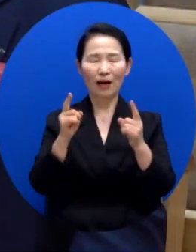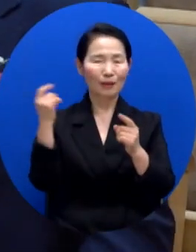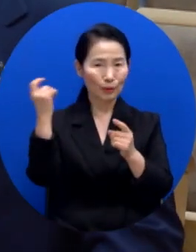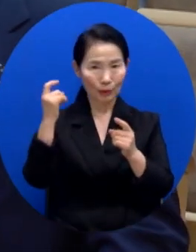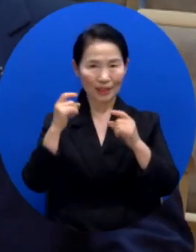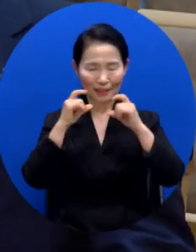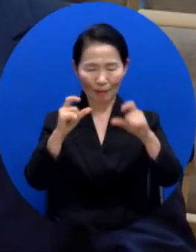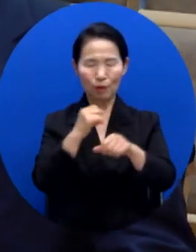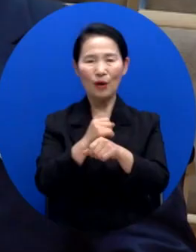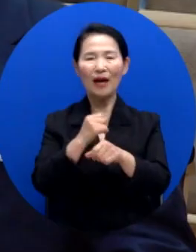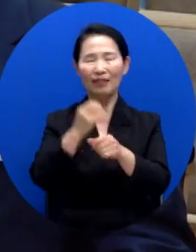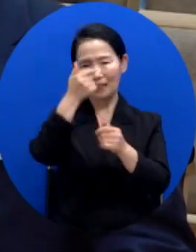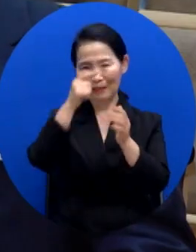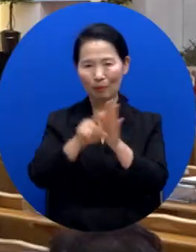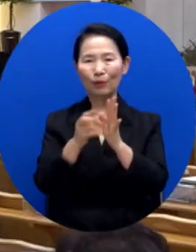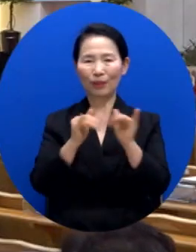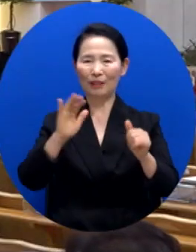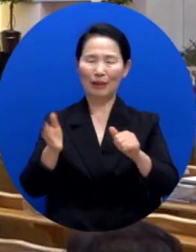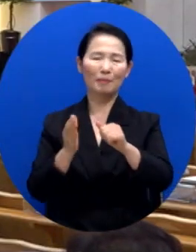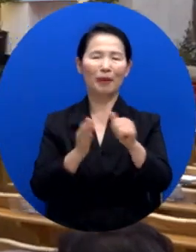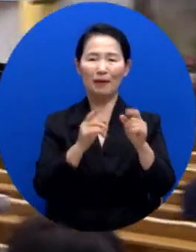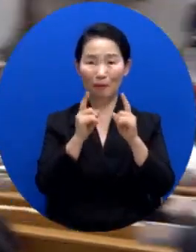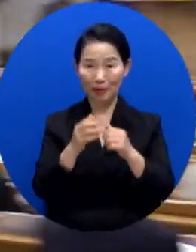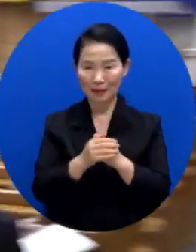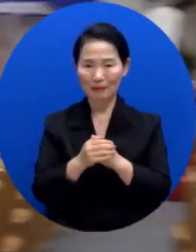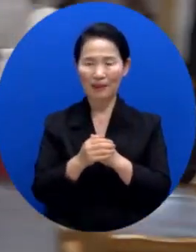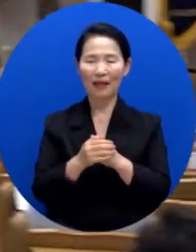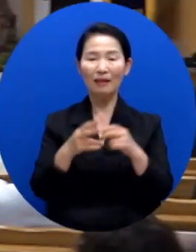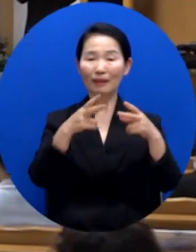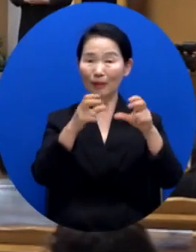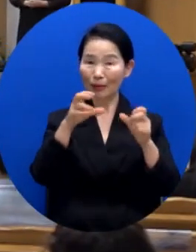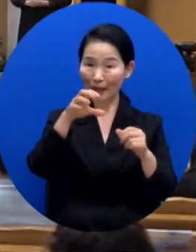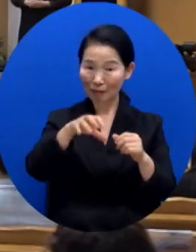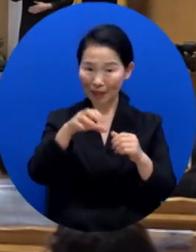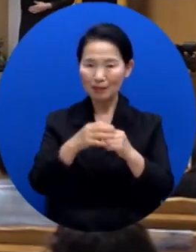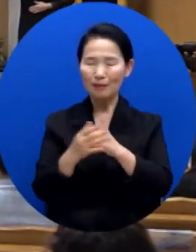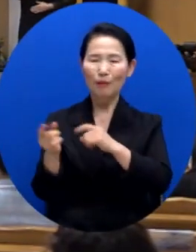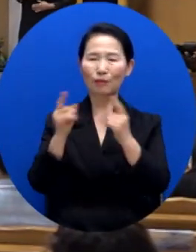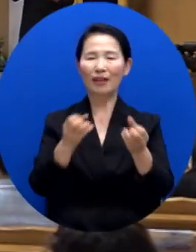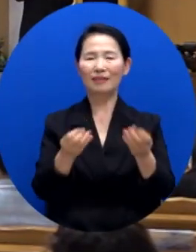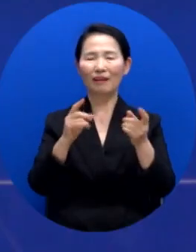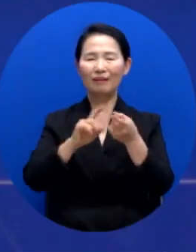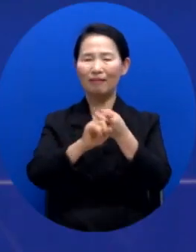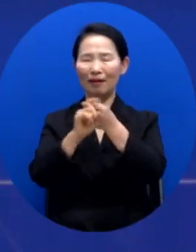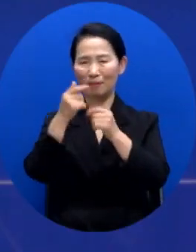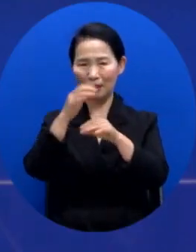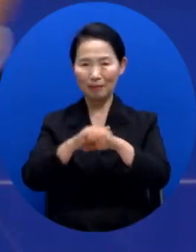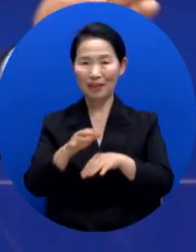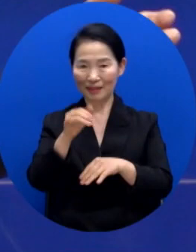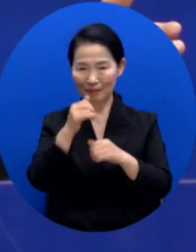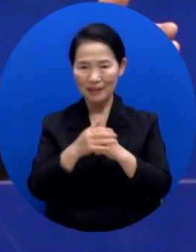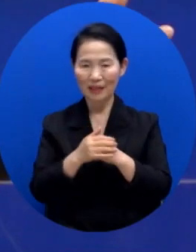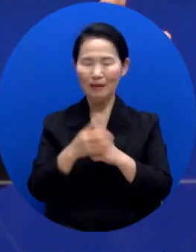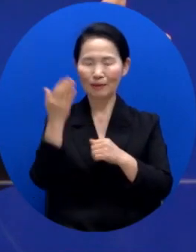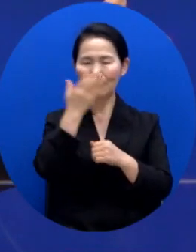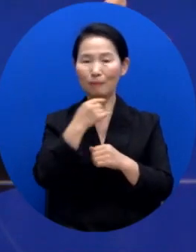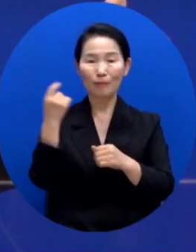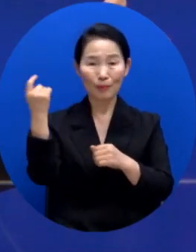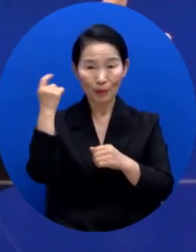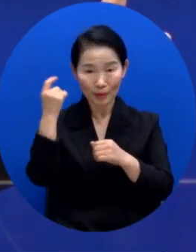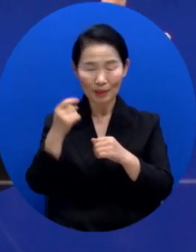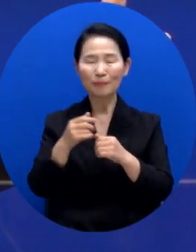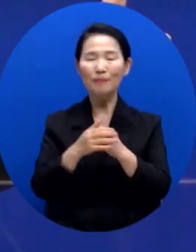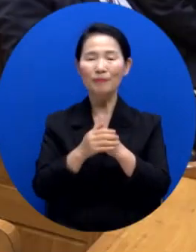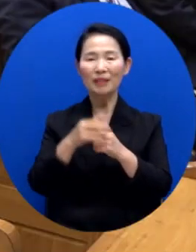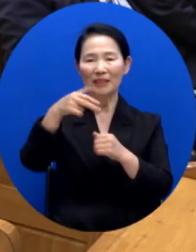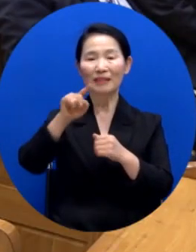되기 바란다 고 전했습니다 성남시 에서도 부활절 연합예배 가 들여 졌습니다 순복음 서울 진주 초 대교의 전태식